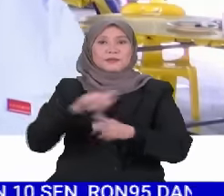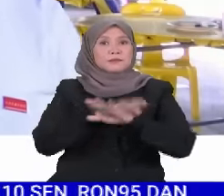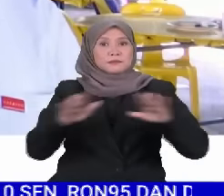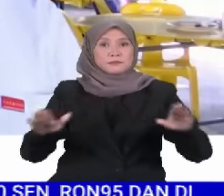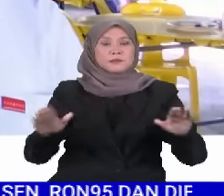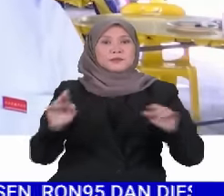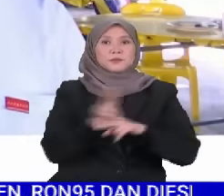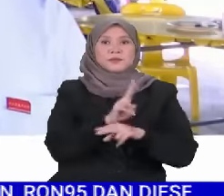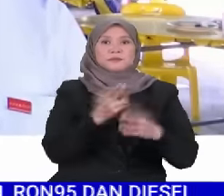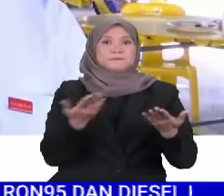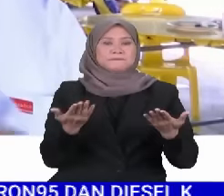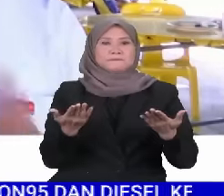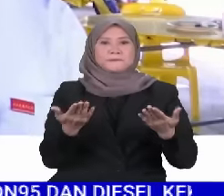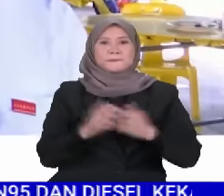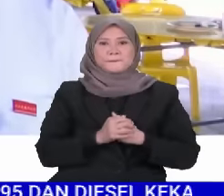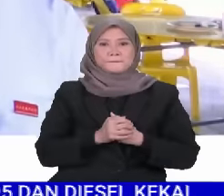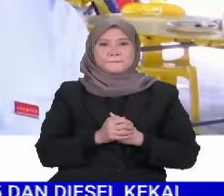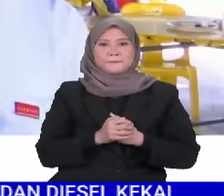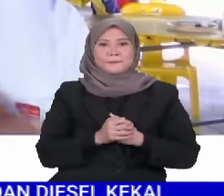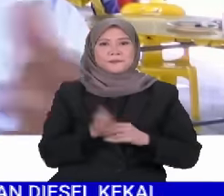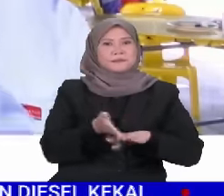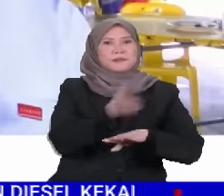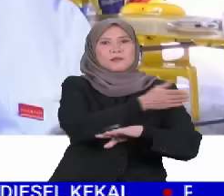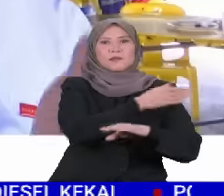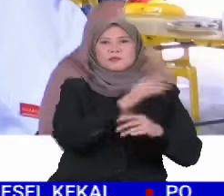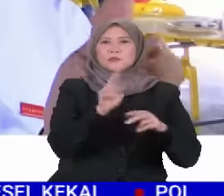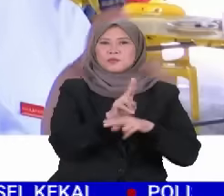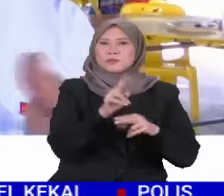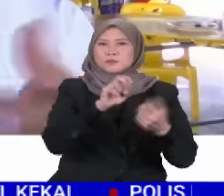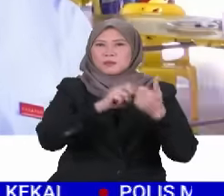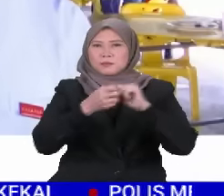menggunakan rencana menggunakan